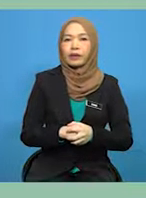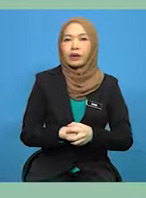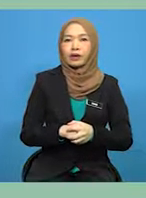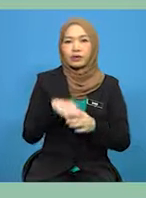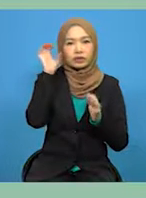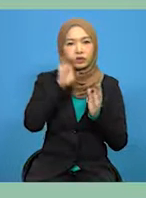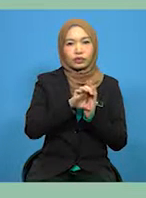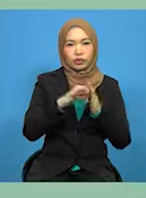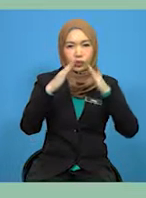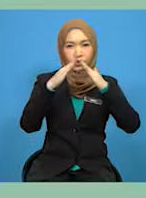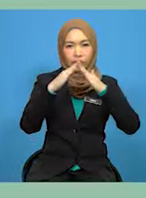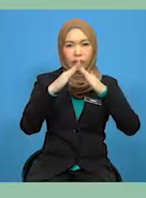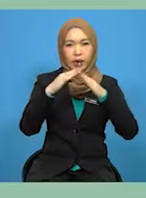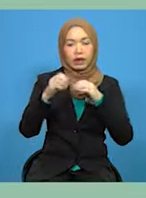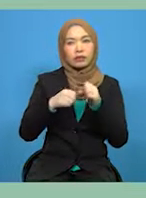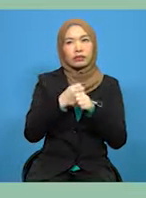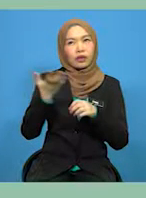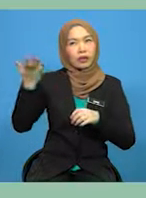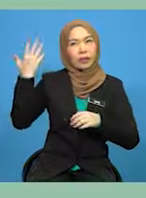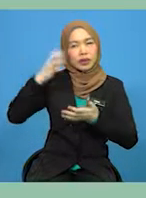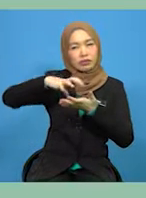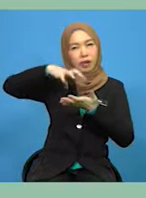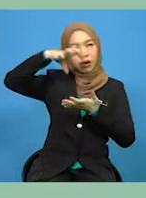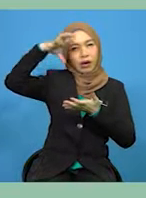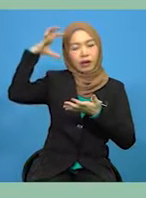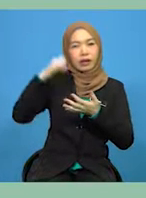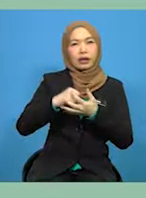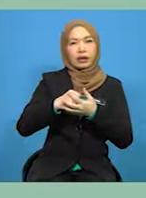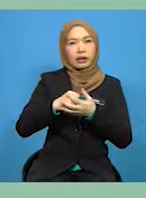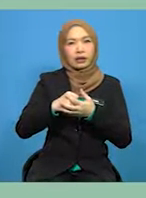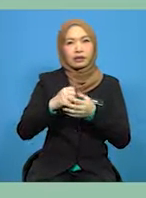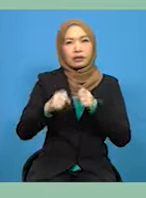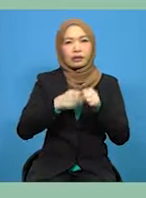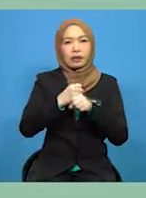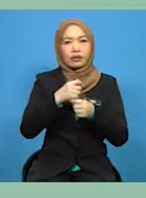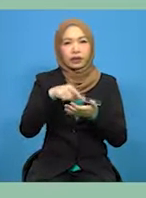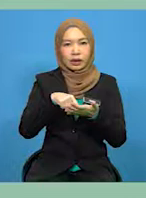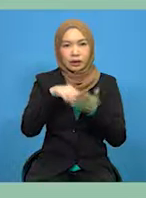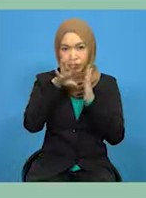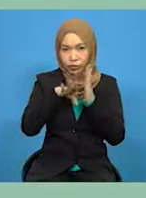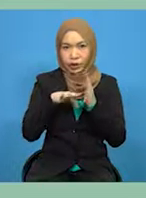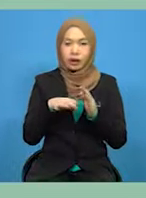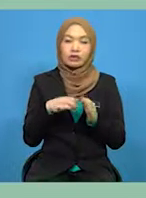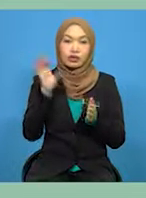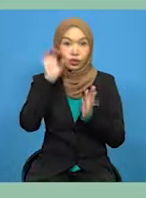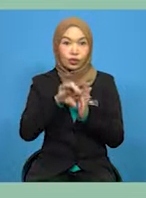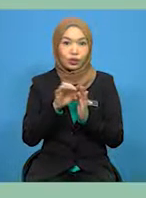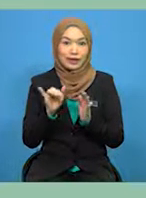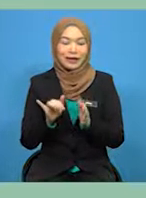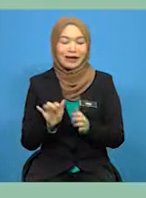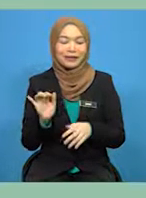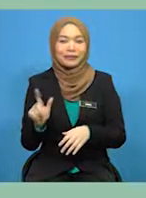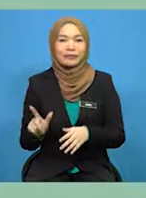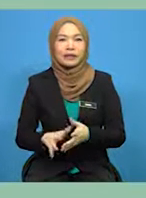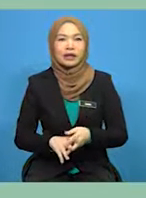rumah pada tahun lalu berbeza dengan tahun ini. perubahan harga ini mungkin